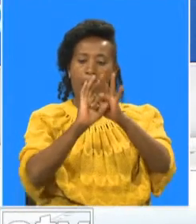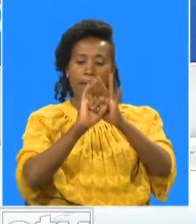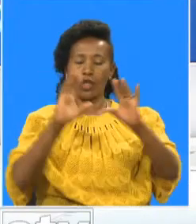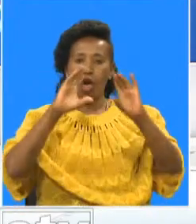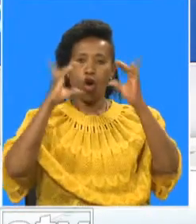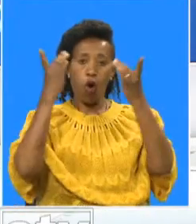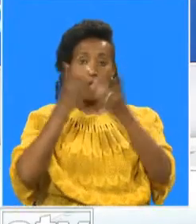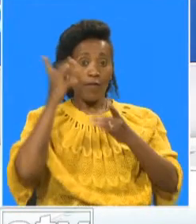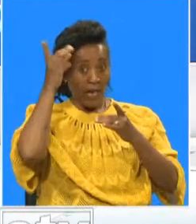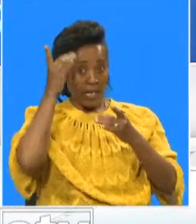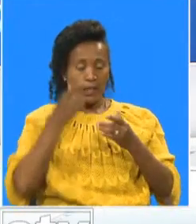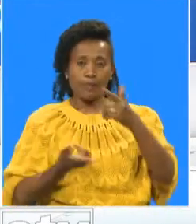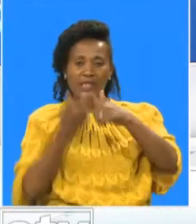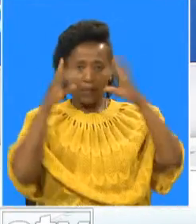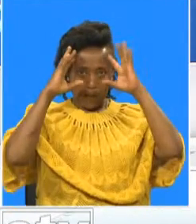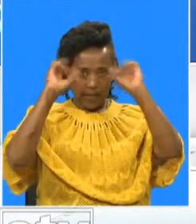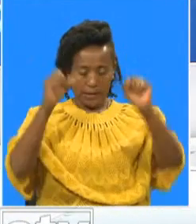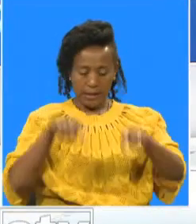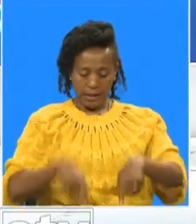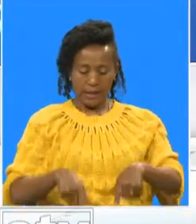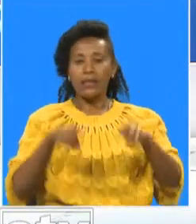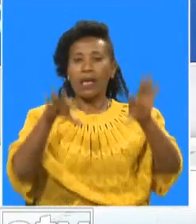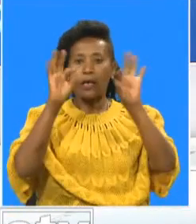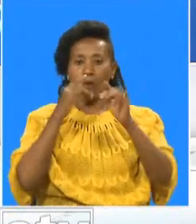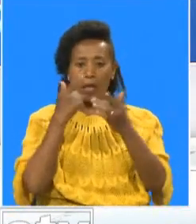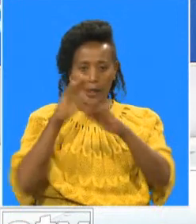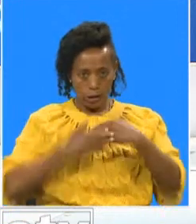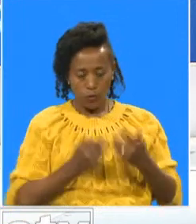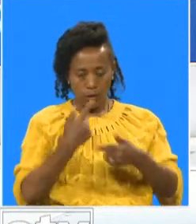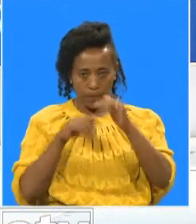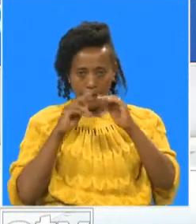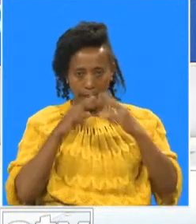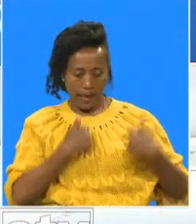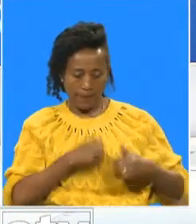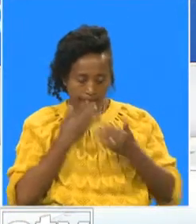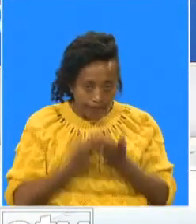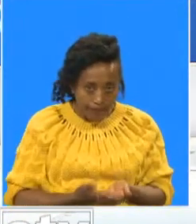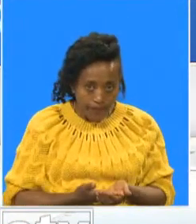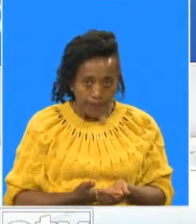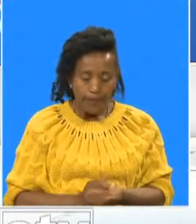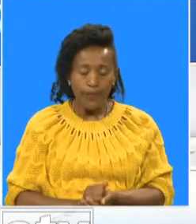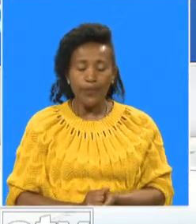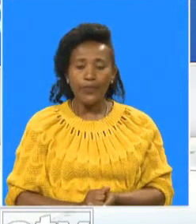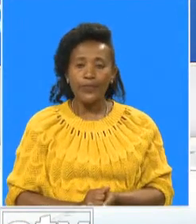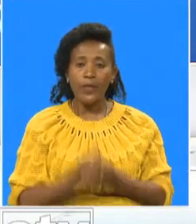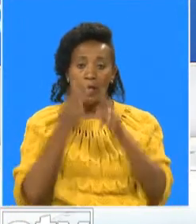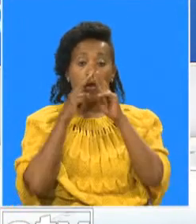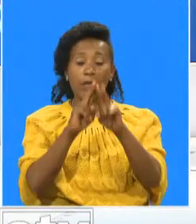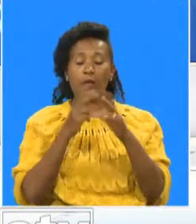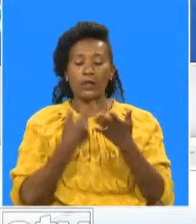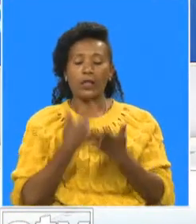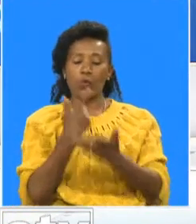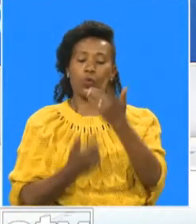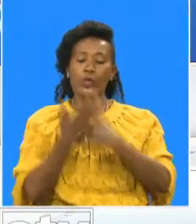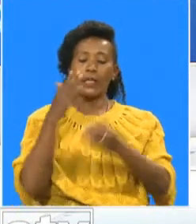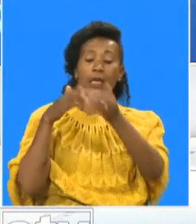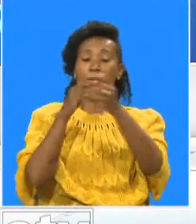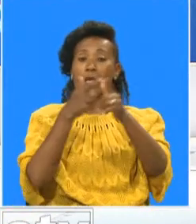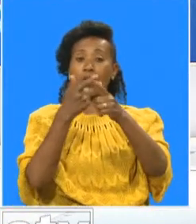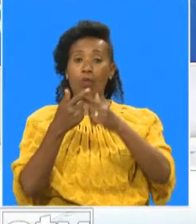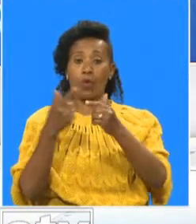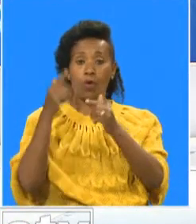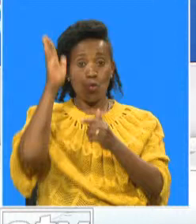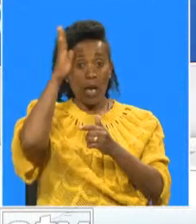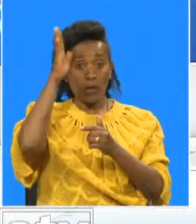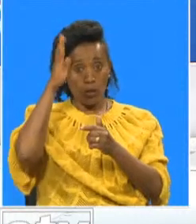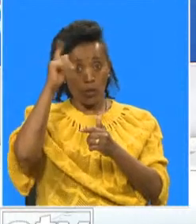ማህበራት ኮንፌዴሬሽን ምክትል ፕሬዝዳንት እዚህ ስቱዲዮ ተገኝተዋል። እንግዶች ስለመጣችሁ ከልብ አመሰግናለሁ። ተመልካቾች ይህንን ውይይት እየመራው ደግሞ ሁናቸው